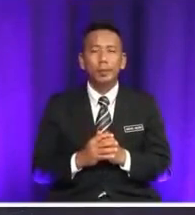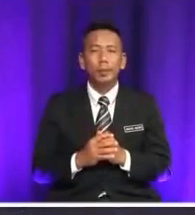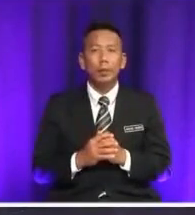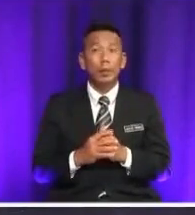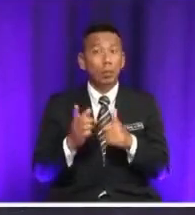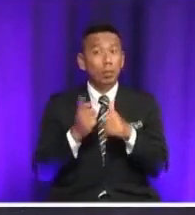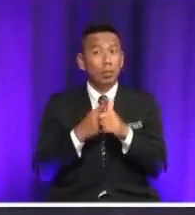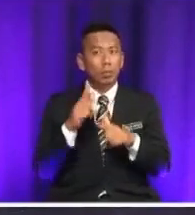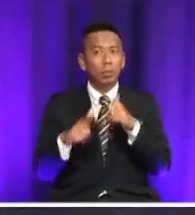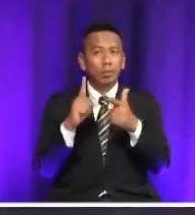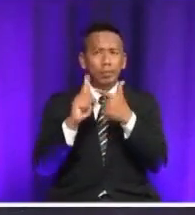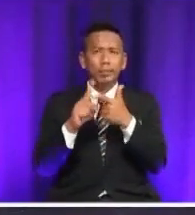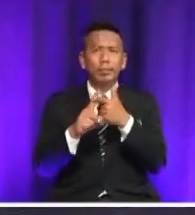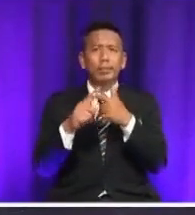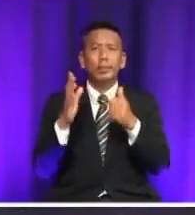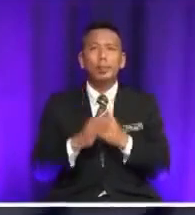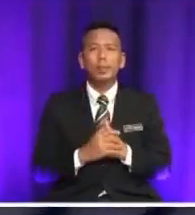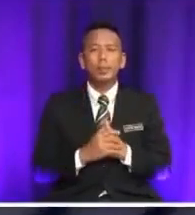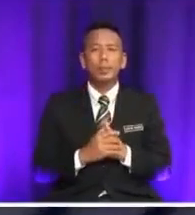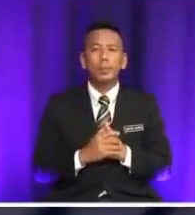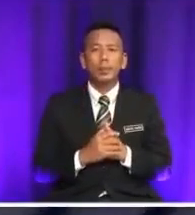oke yang kedua